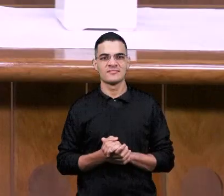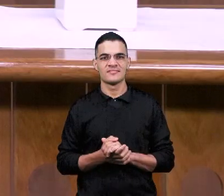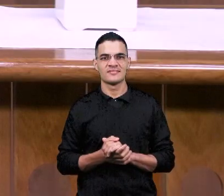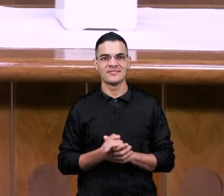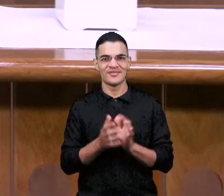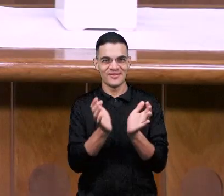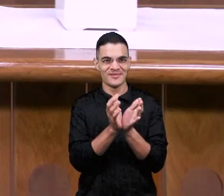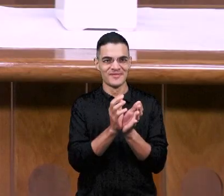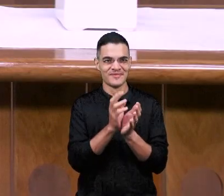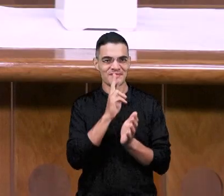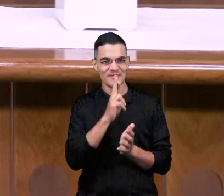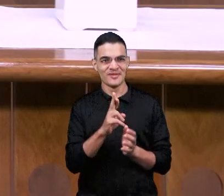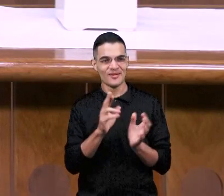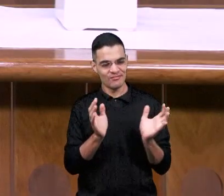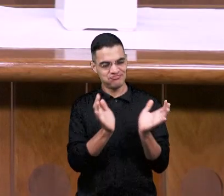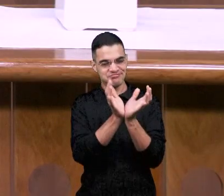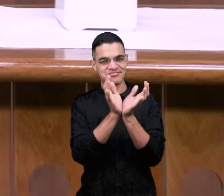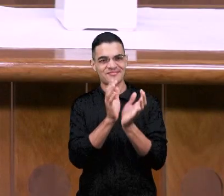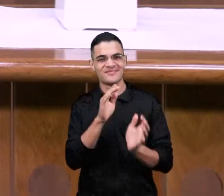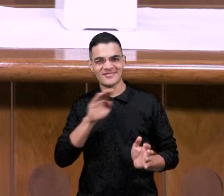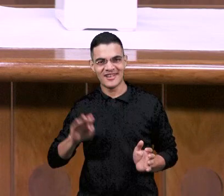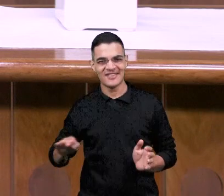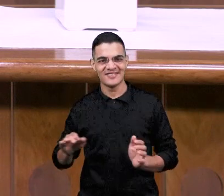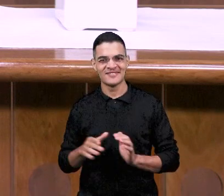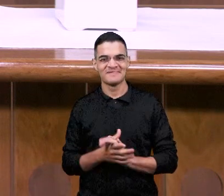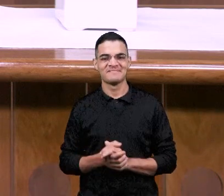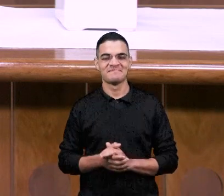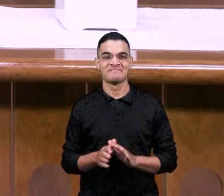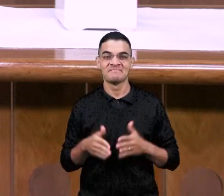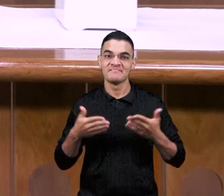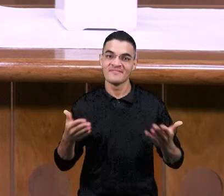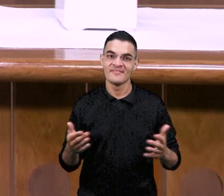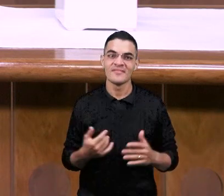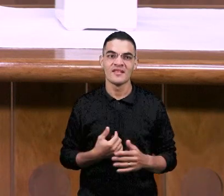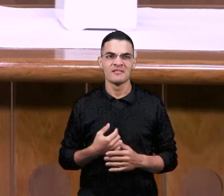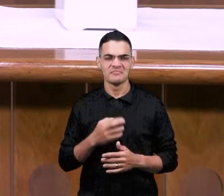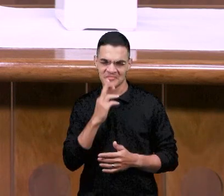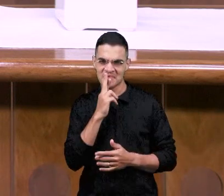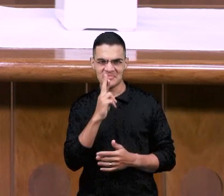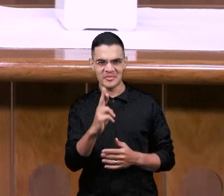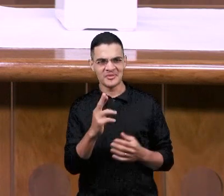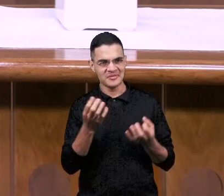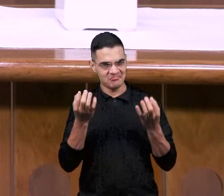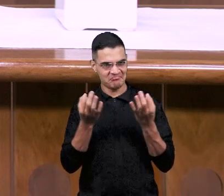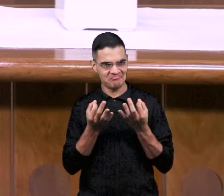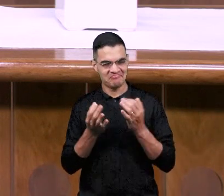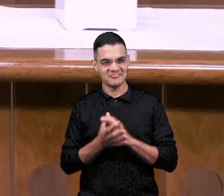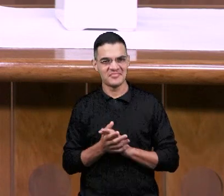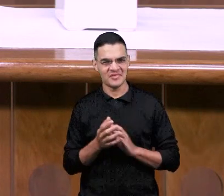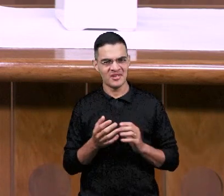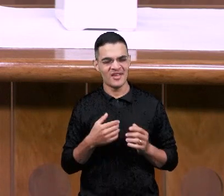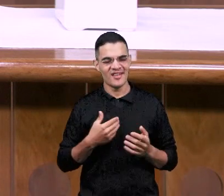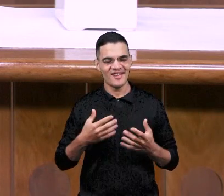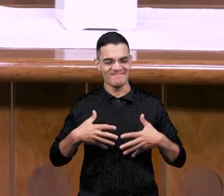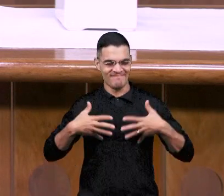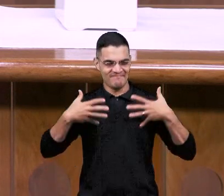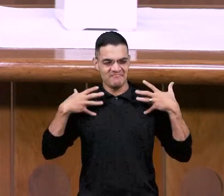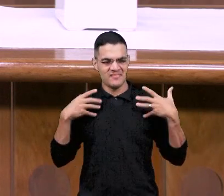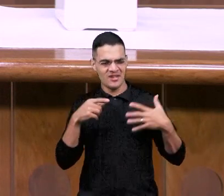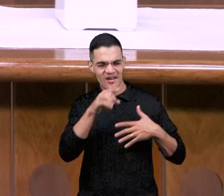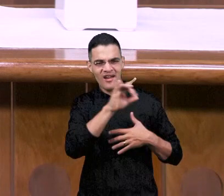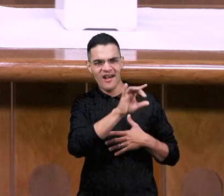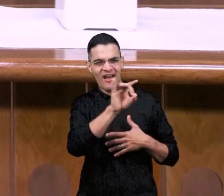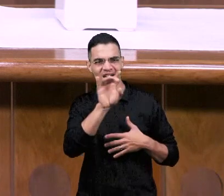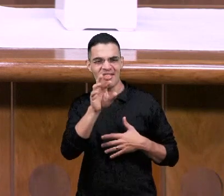Zachée. Très bien, mes frères et sœurs. Quelle réponse notable. Nous pouvons nous réjouir beaucoup de manière comme nos enfants intermédiaires et adolescents